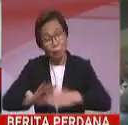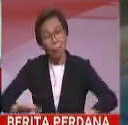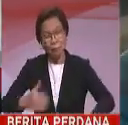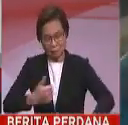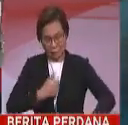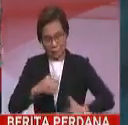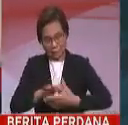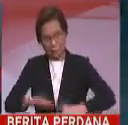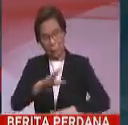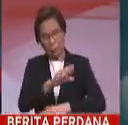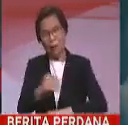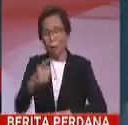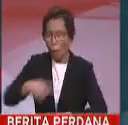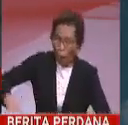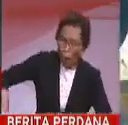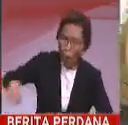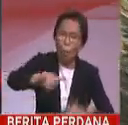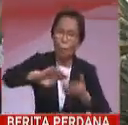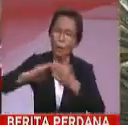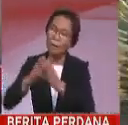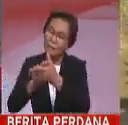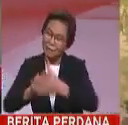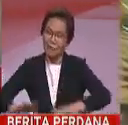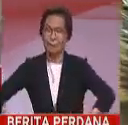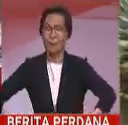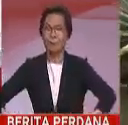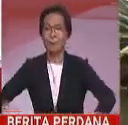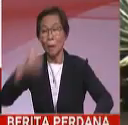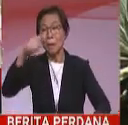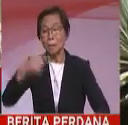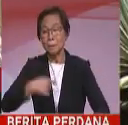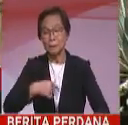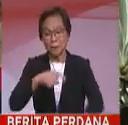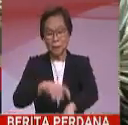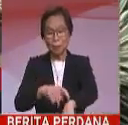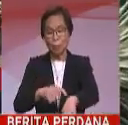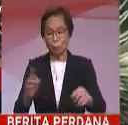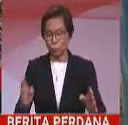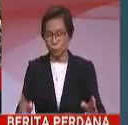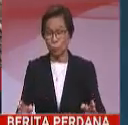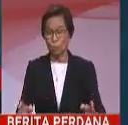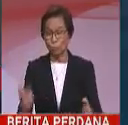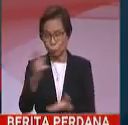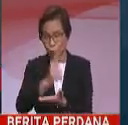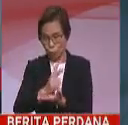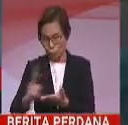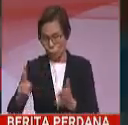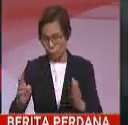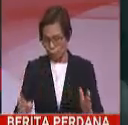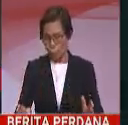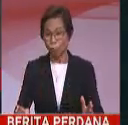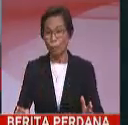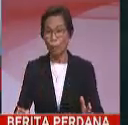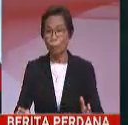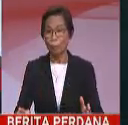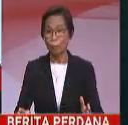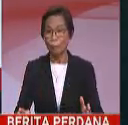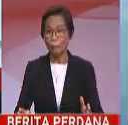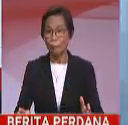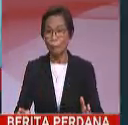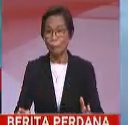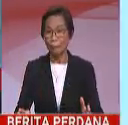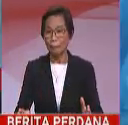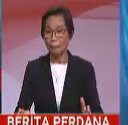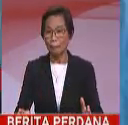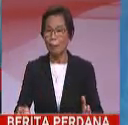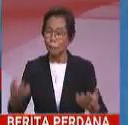dirinya malah juga ahli masyarakat lain. Bagi saya, tempoh PKP 2 minggu itu juga melalui